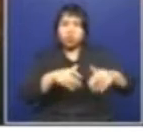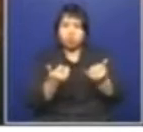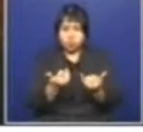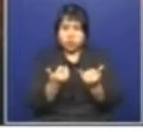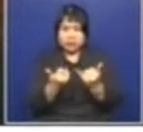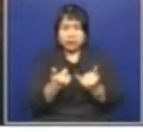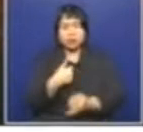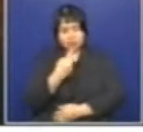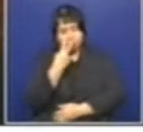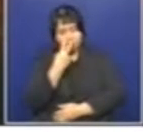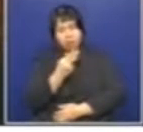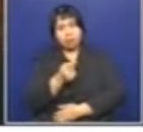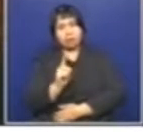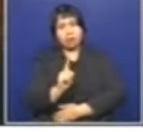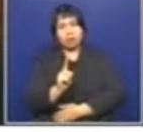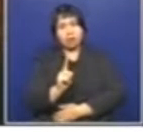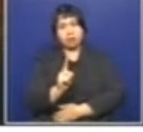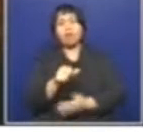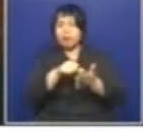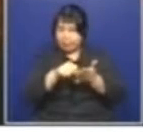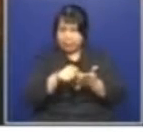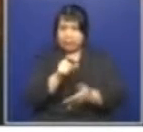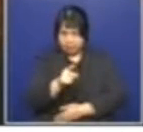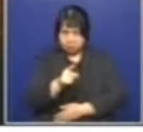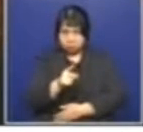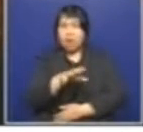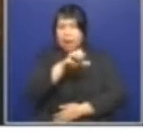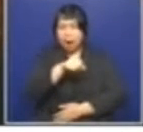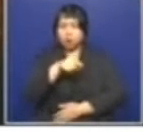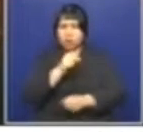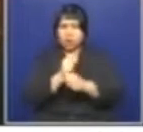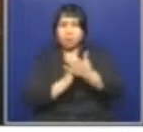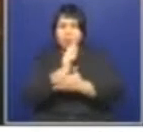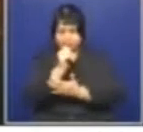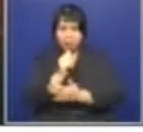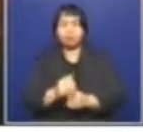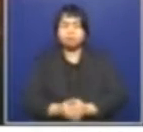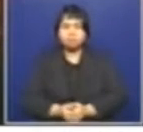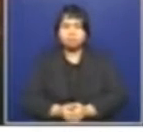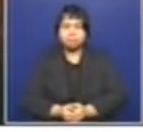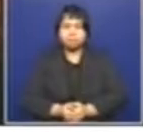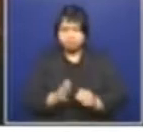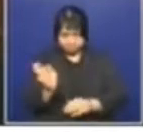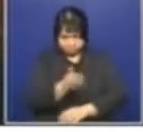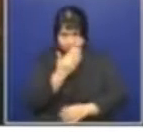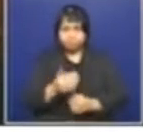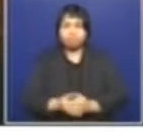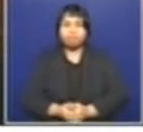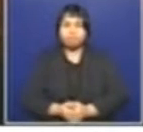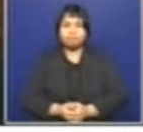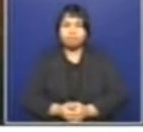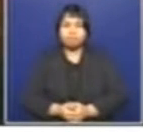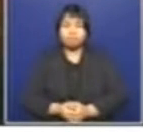ให้ดูตรงนี้แก้ตรงนี้เอาตรงนี้ให้พ้นเอาตรงนี้ให้ผ่านแผ่นต่อไปครับใน